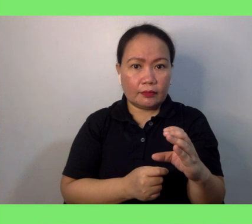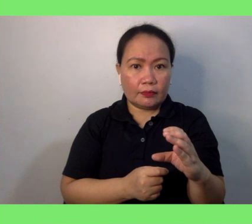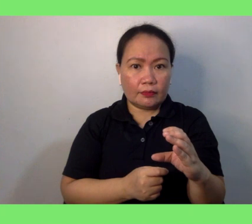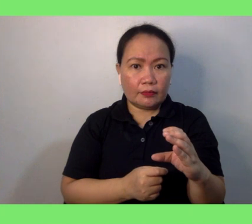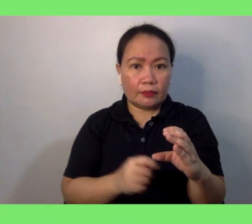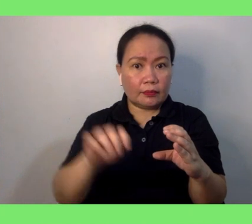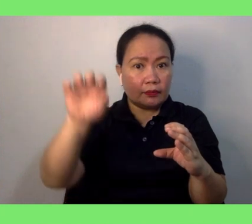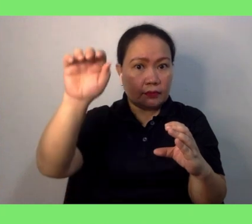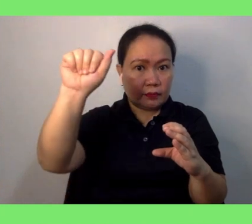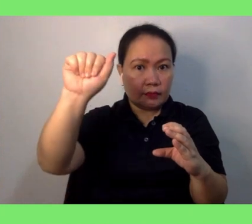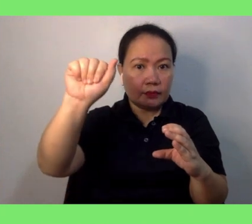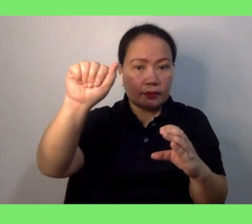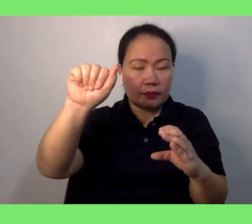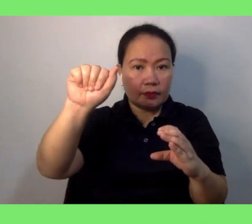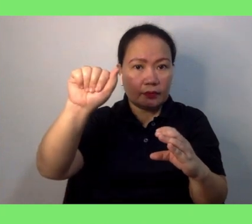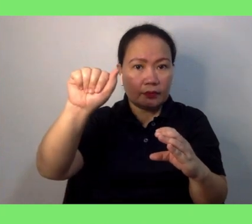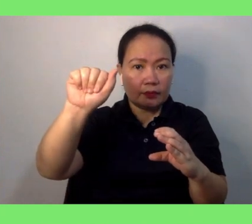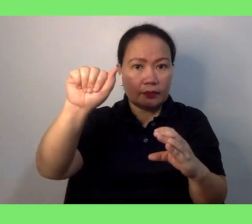at ito,